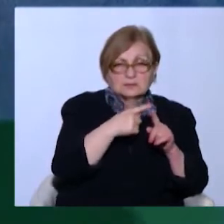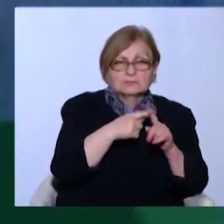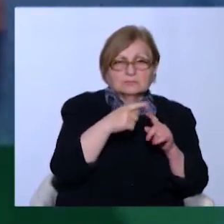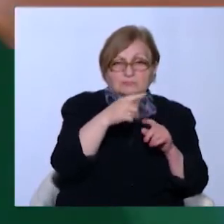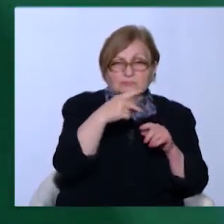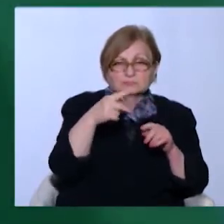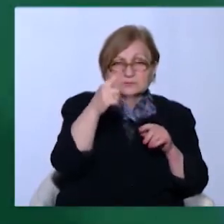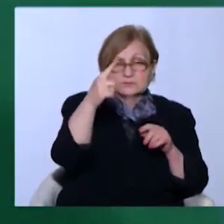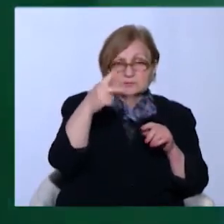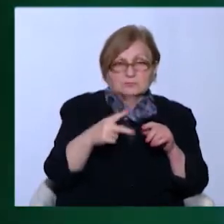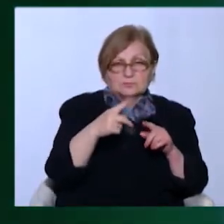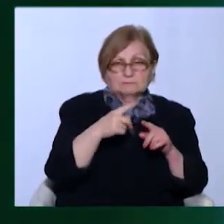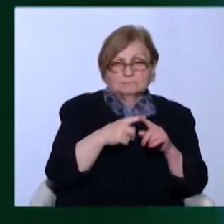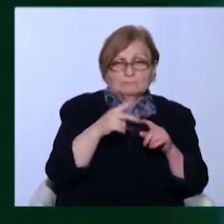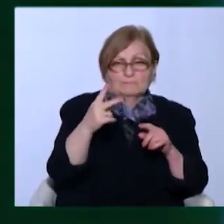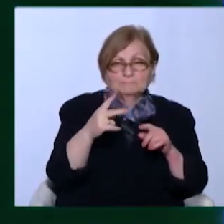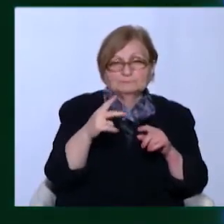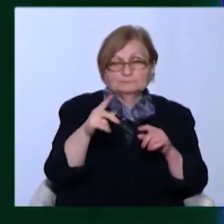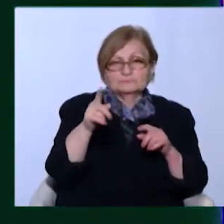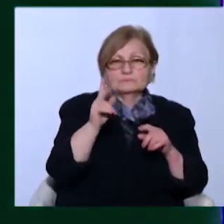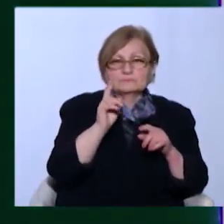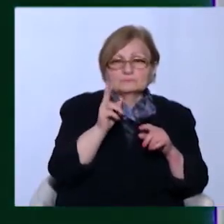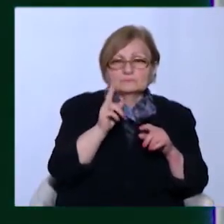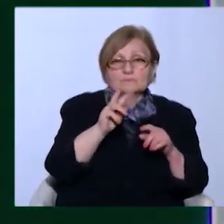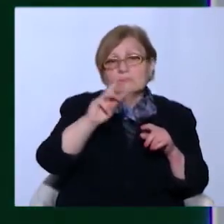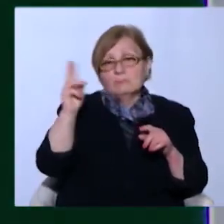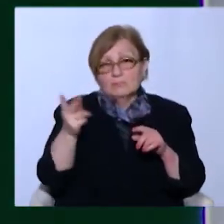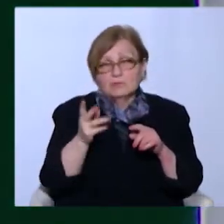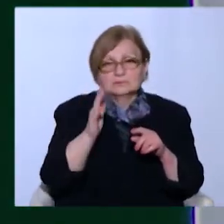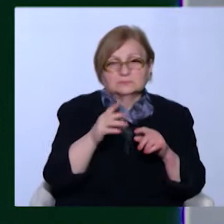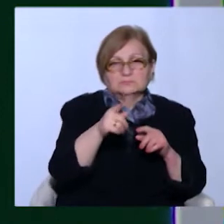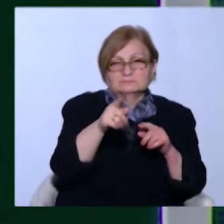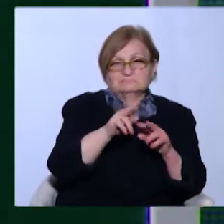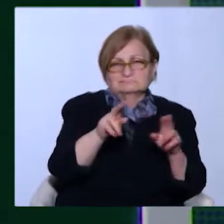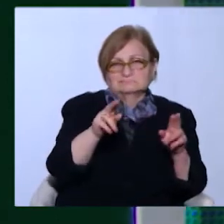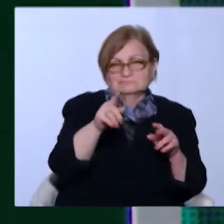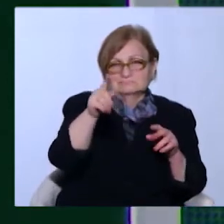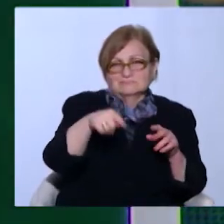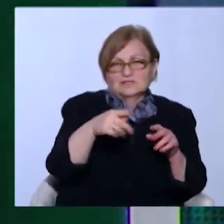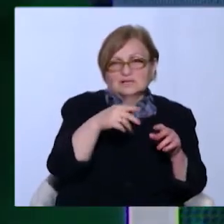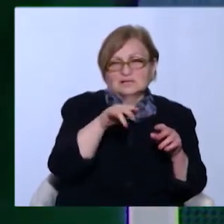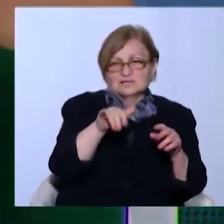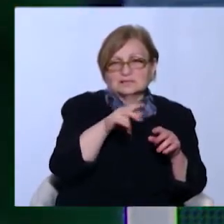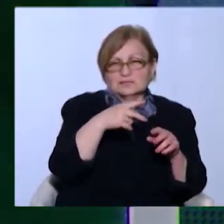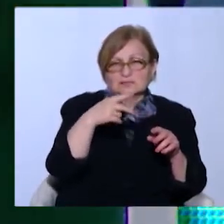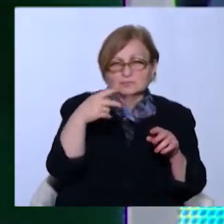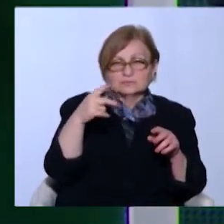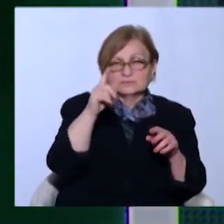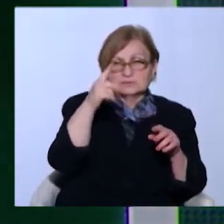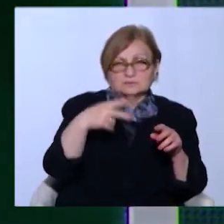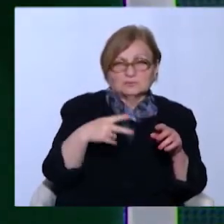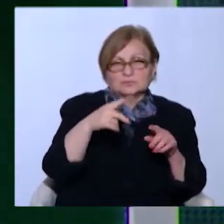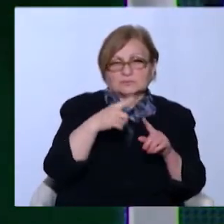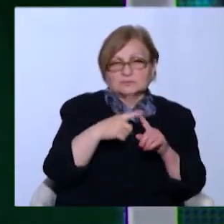2, ხოლო კაუდრის 1 მეორედის შემთხვევაში მიიღება Y უდრის 1 მეორედ X პლუს 2 და Y უდრის